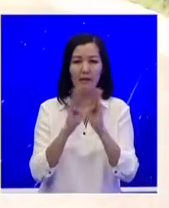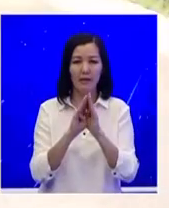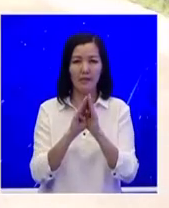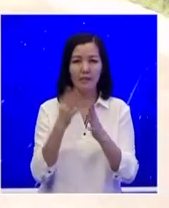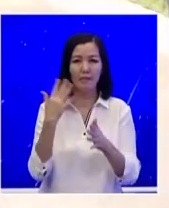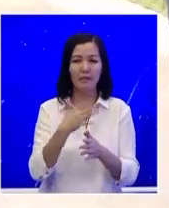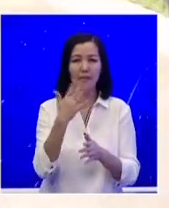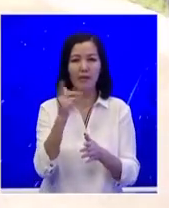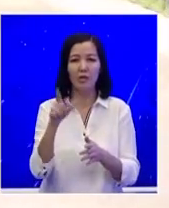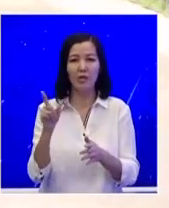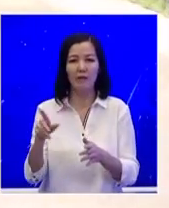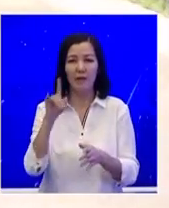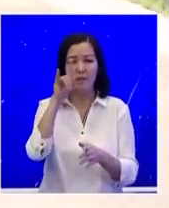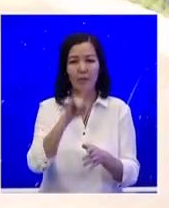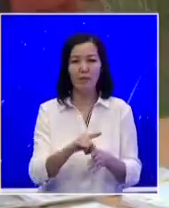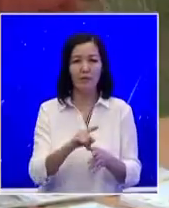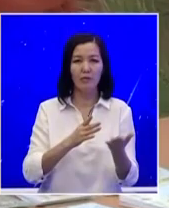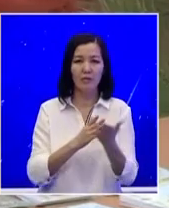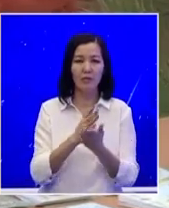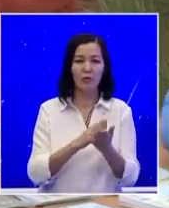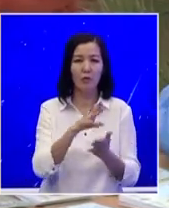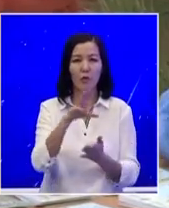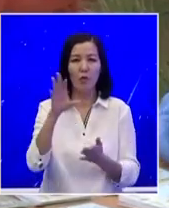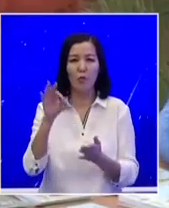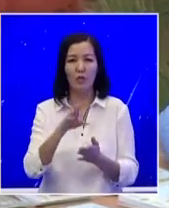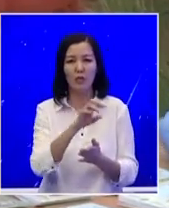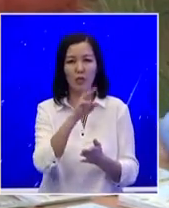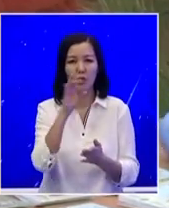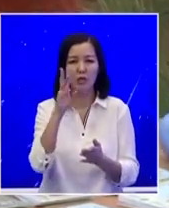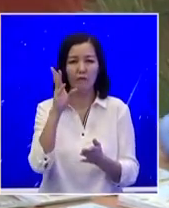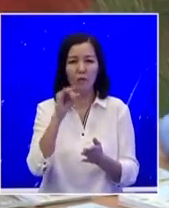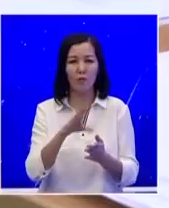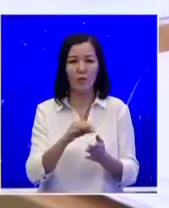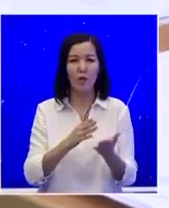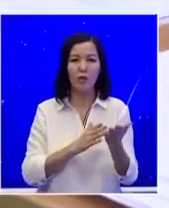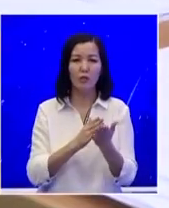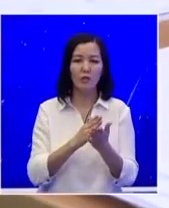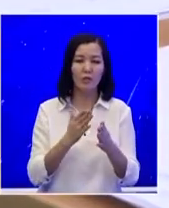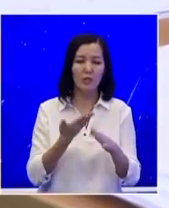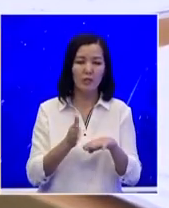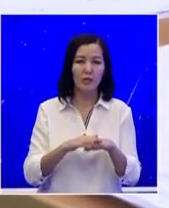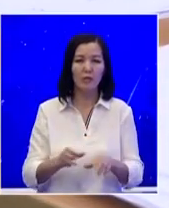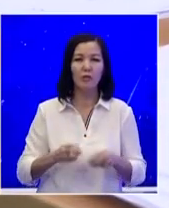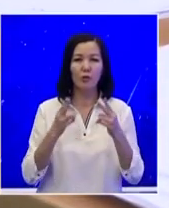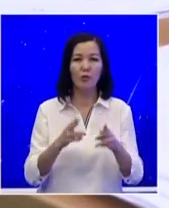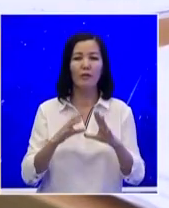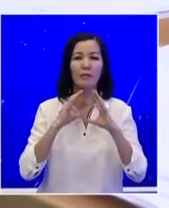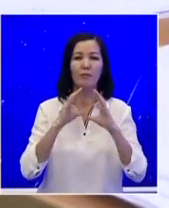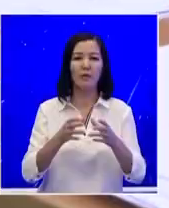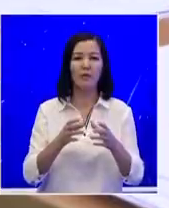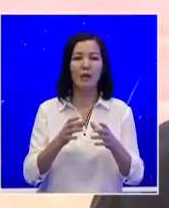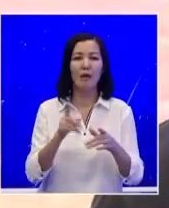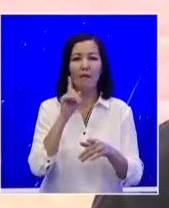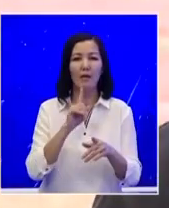все 55 человек прибывших сотрудники компании «Тингиз Шевройл». Учитывая сложившуюся ситуацию в мире, нефтяная